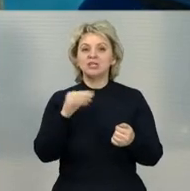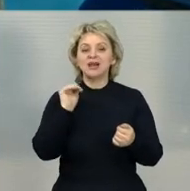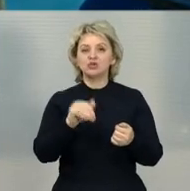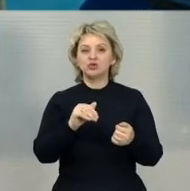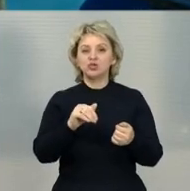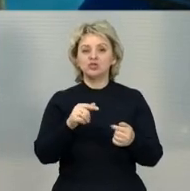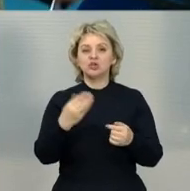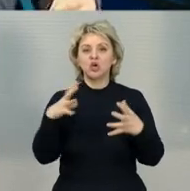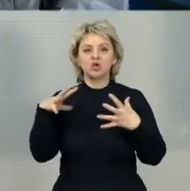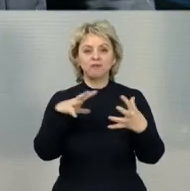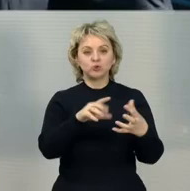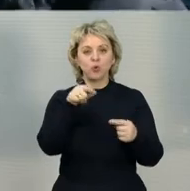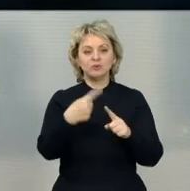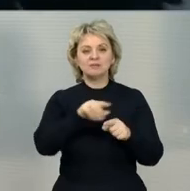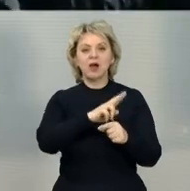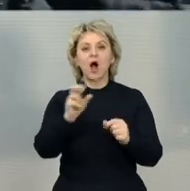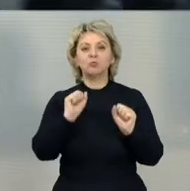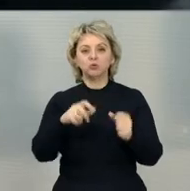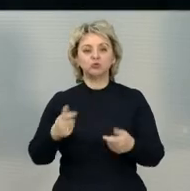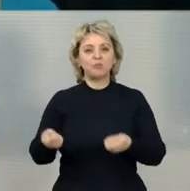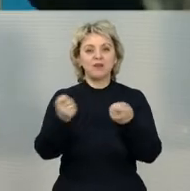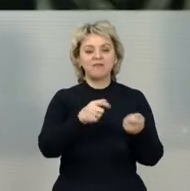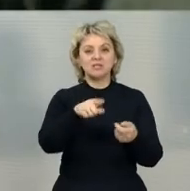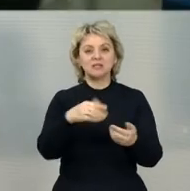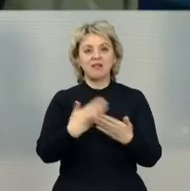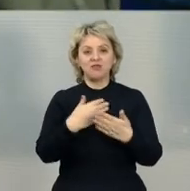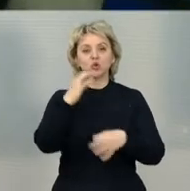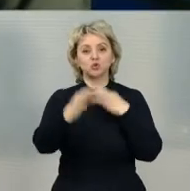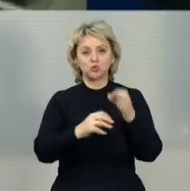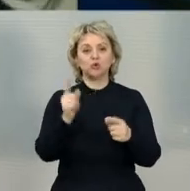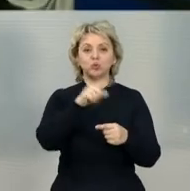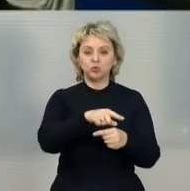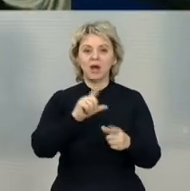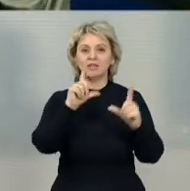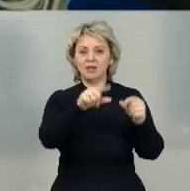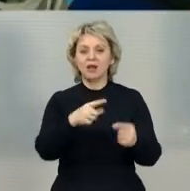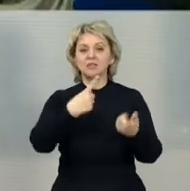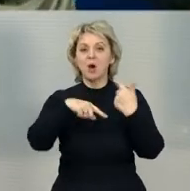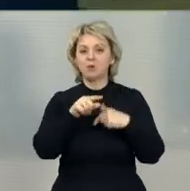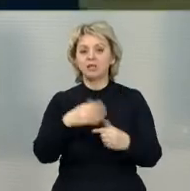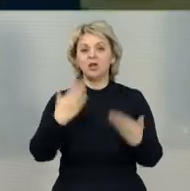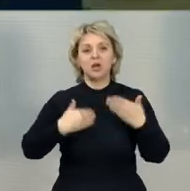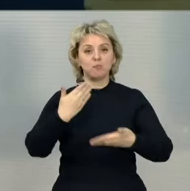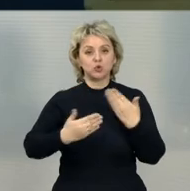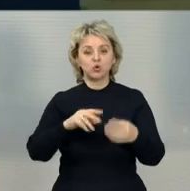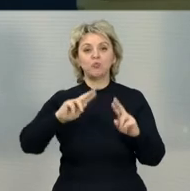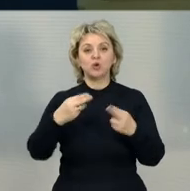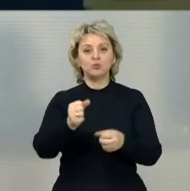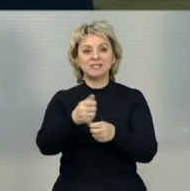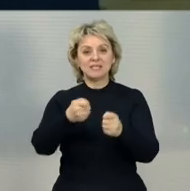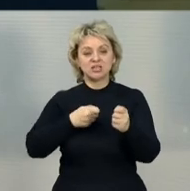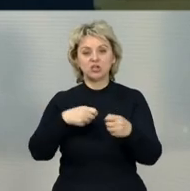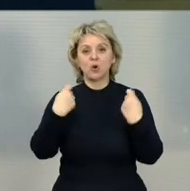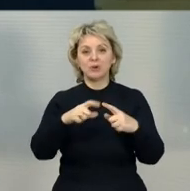тысяч шаттлами этими, автобусиками, как будут возить, это будет, наверное, сутки. Мы будем туда ехать, сутки обратно или пешком. В клубе задержку